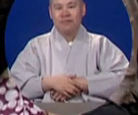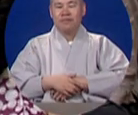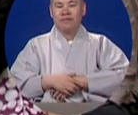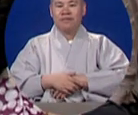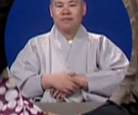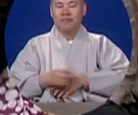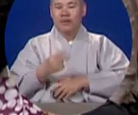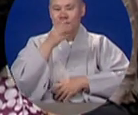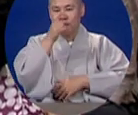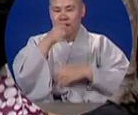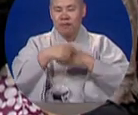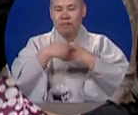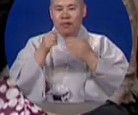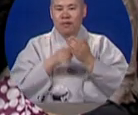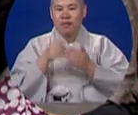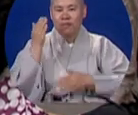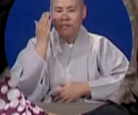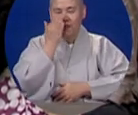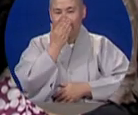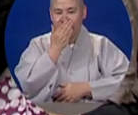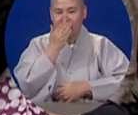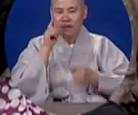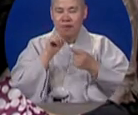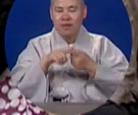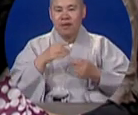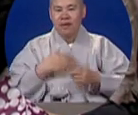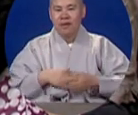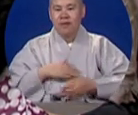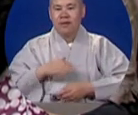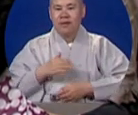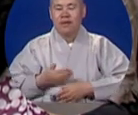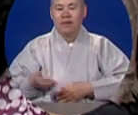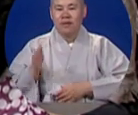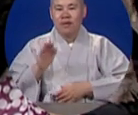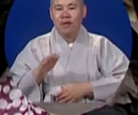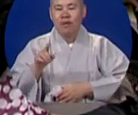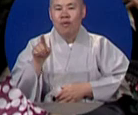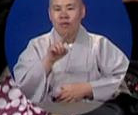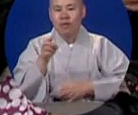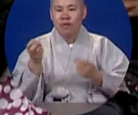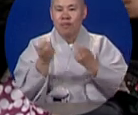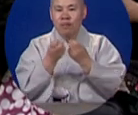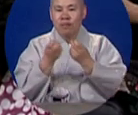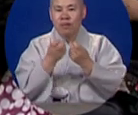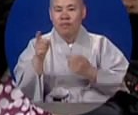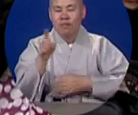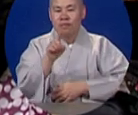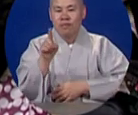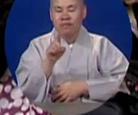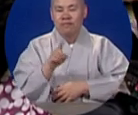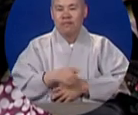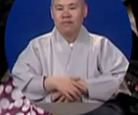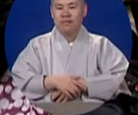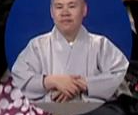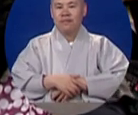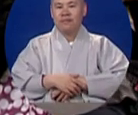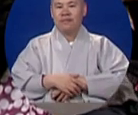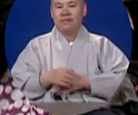중생의 중생의 마음을 말킨다 이건 다 아는데 어떻게 말키는가 그 방법은